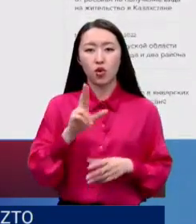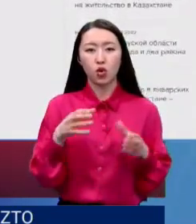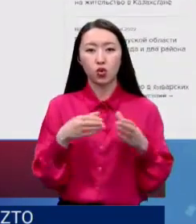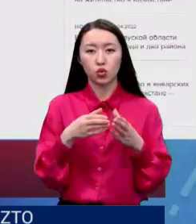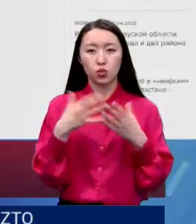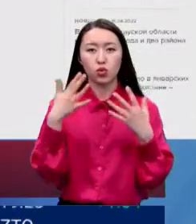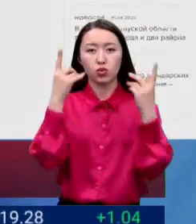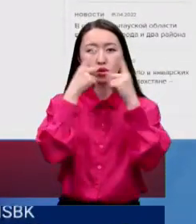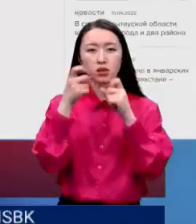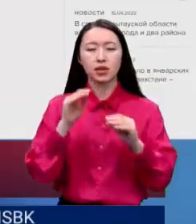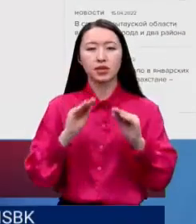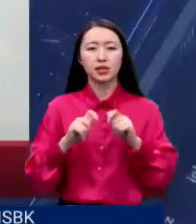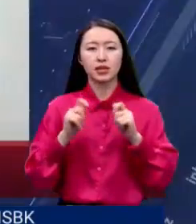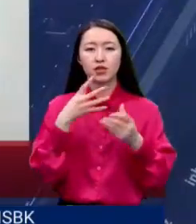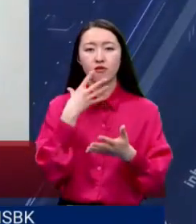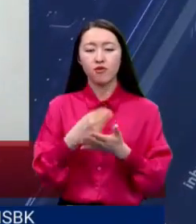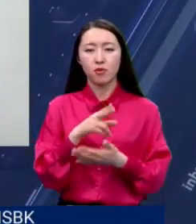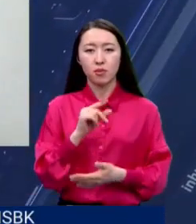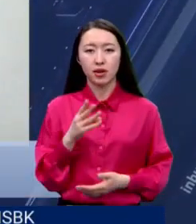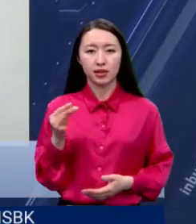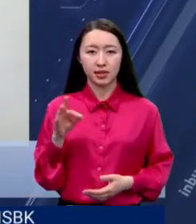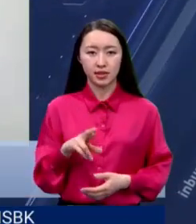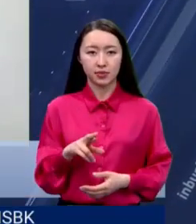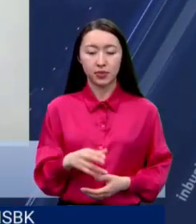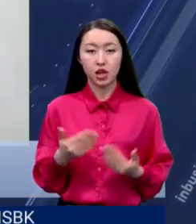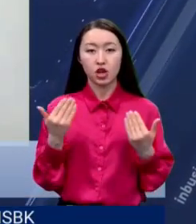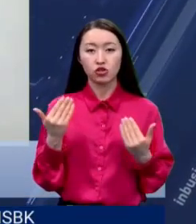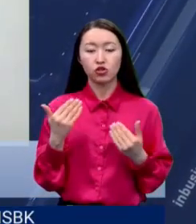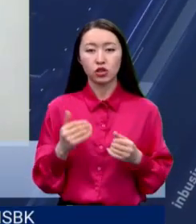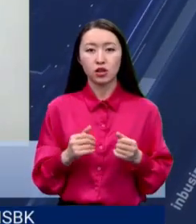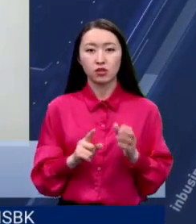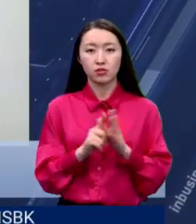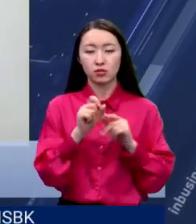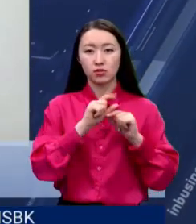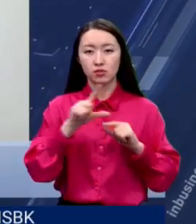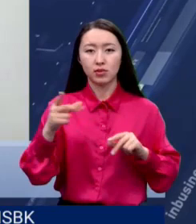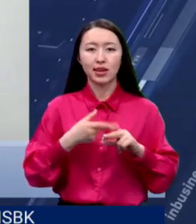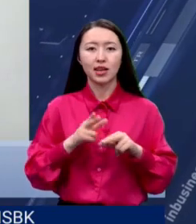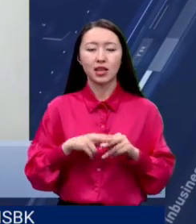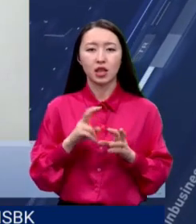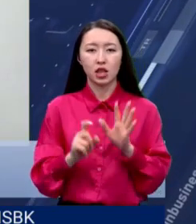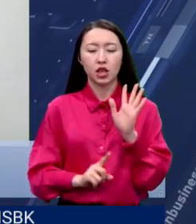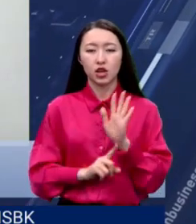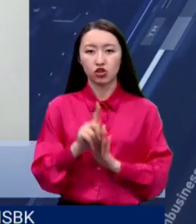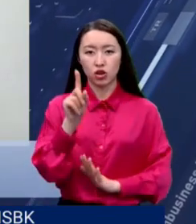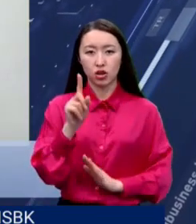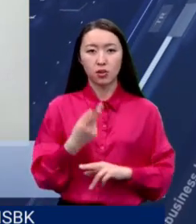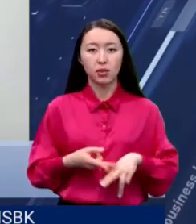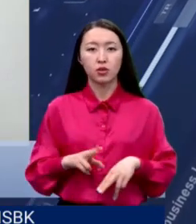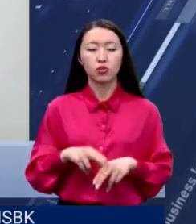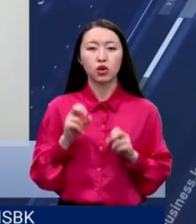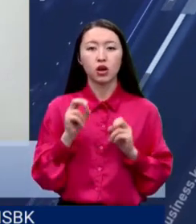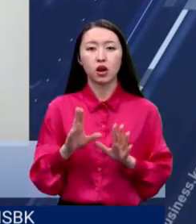анонсируют создание своих партий. Нынешний всплеск – это только по большому счету начало. Потому что как